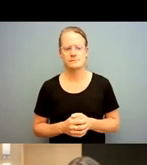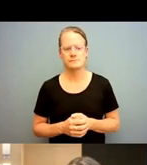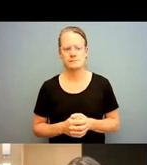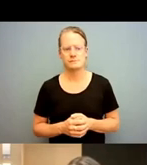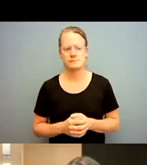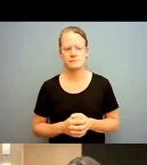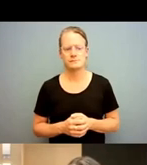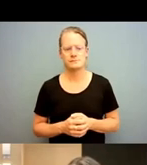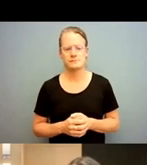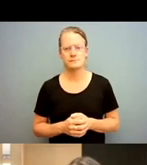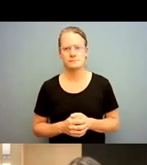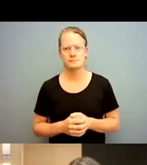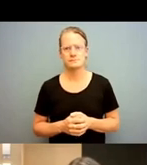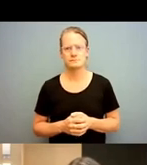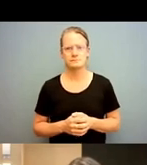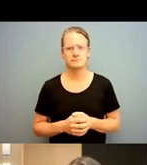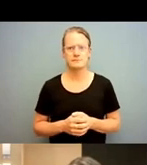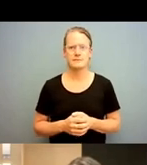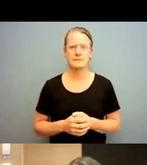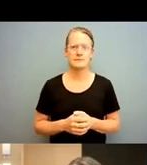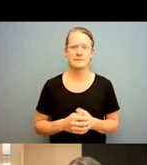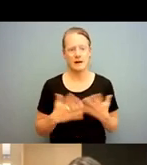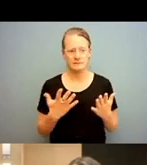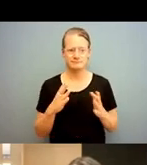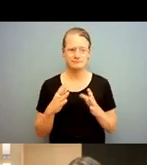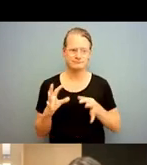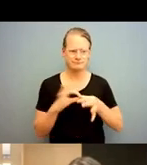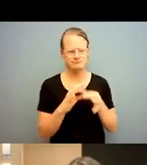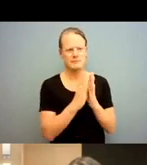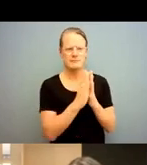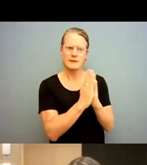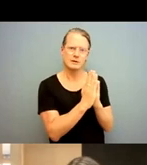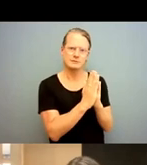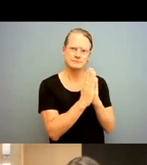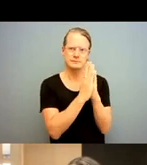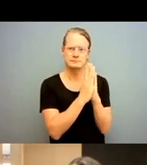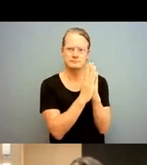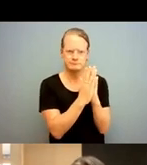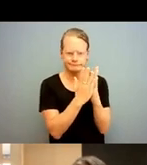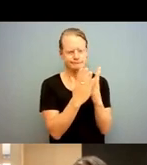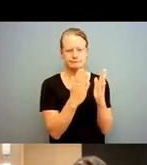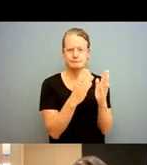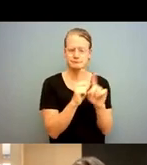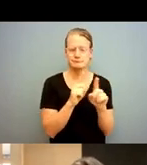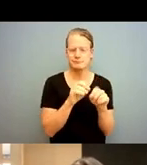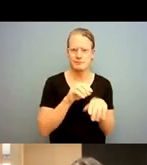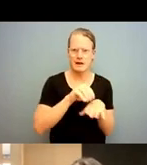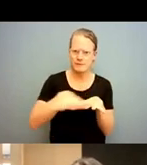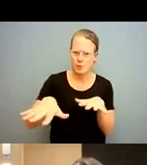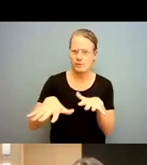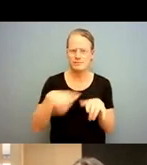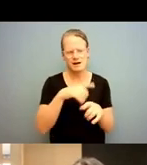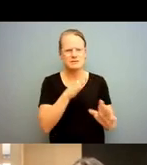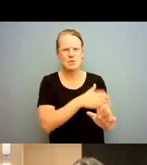hui ohpasa ja tai kullan ja laulun pukte houlu muihtui. Tän salmalla ääni mun